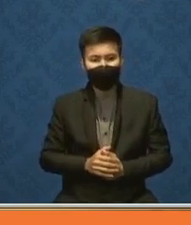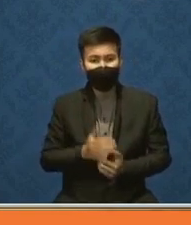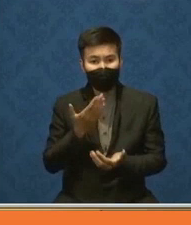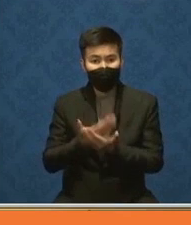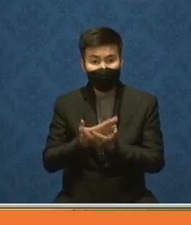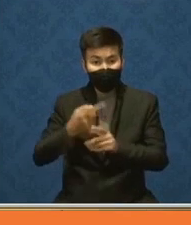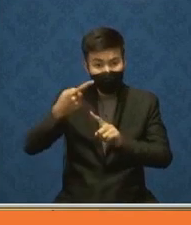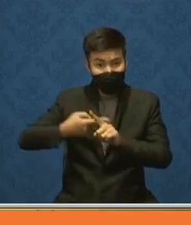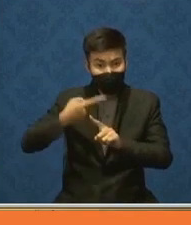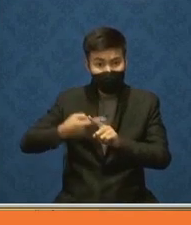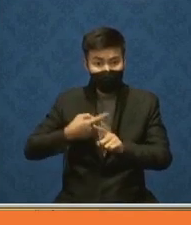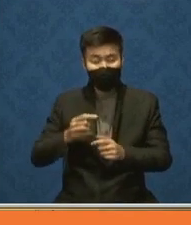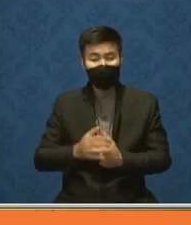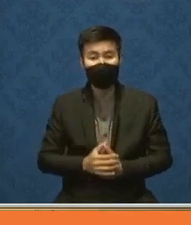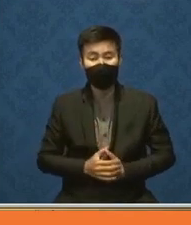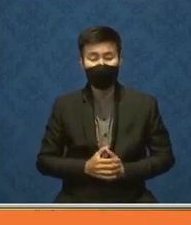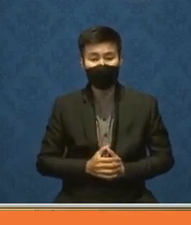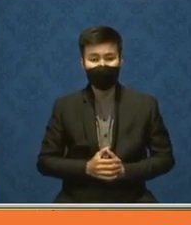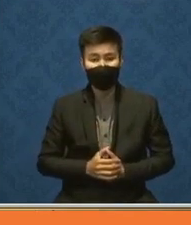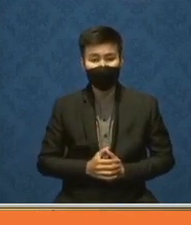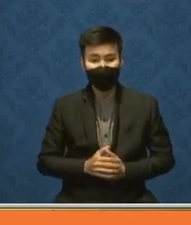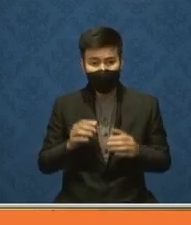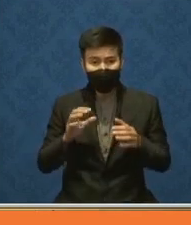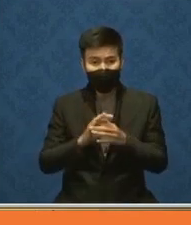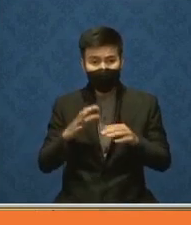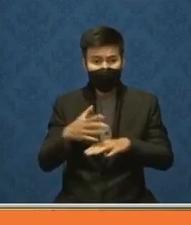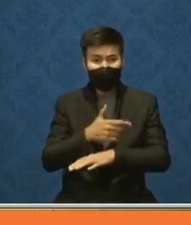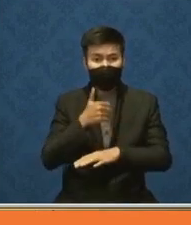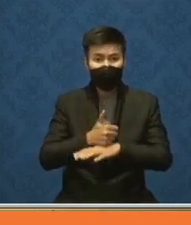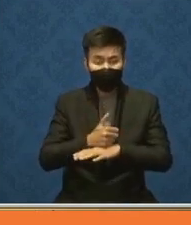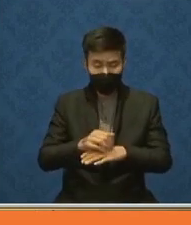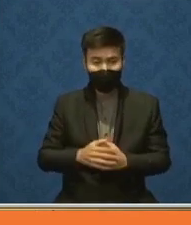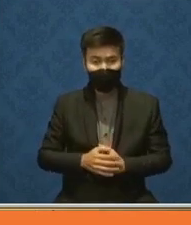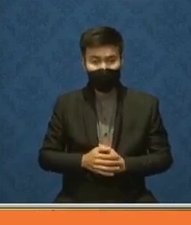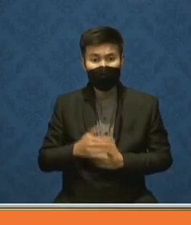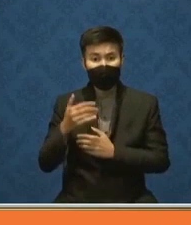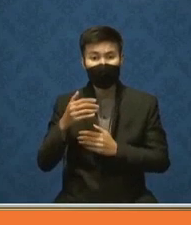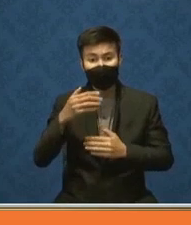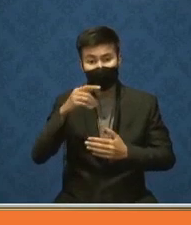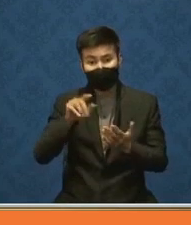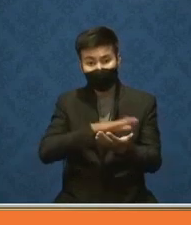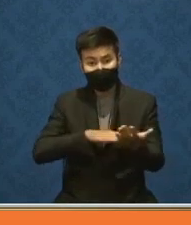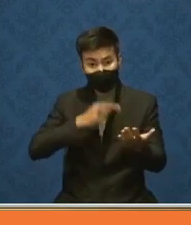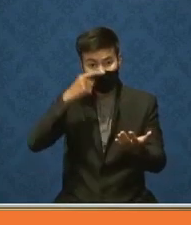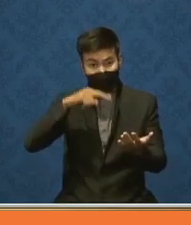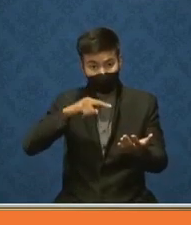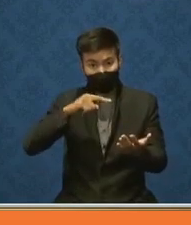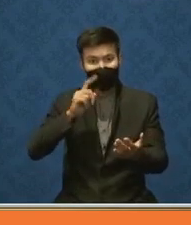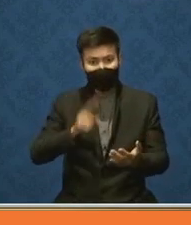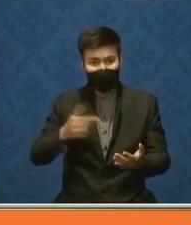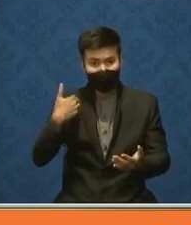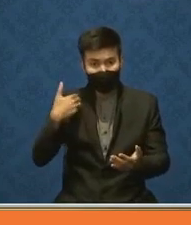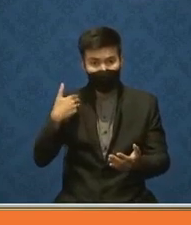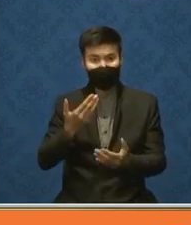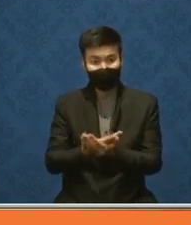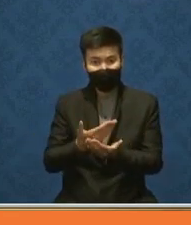ส่วนเรื่องรายได้ครับผมยืนยันครับจริงๆแล้วมันอยู่ที่ความกล้าหาญทางการเมืองครับที่จะยืนยันว่าประเทศไทยจำเป็นต้องมีราย